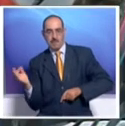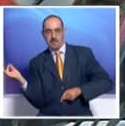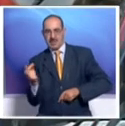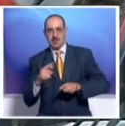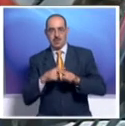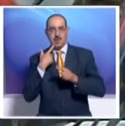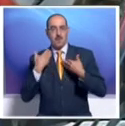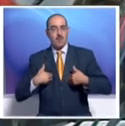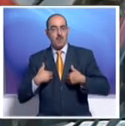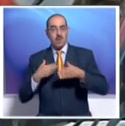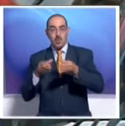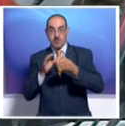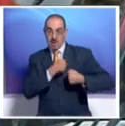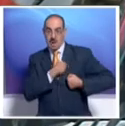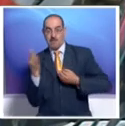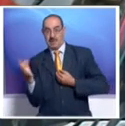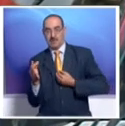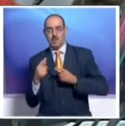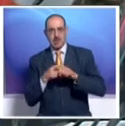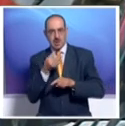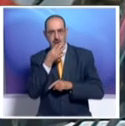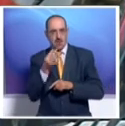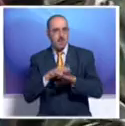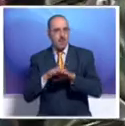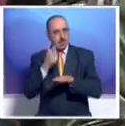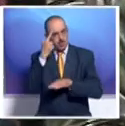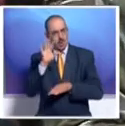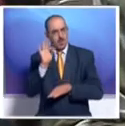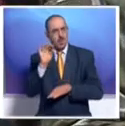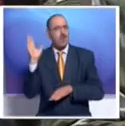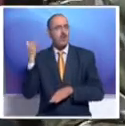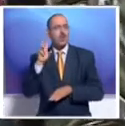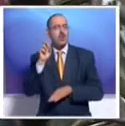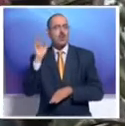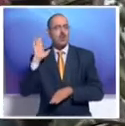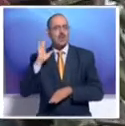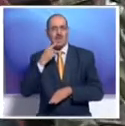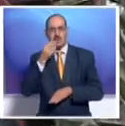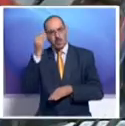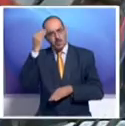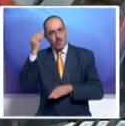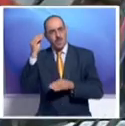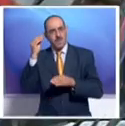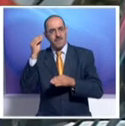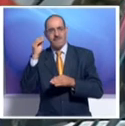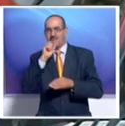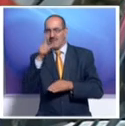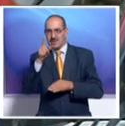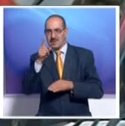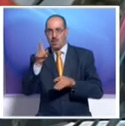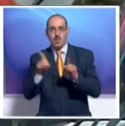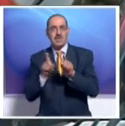رسائل الجيش الوطني الشعبي ومقترحاته لحل الأزمة، إلا أن بعض الأطراف وفي مقدمتها رئيس